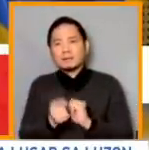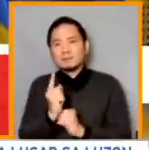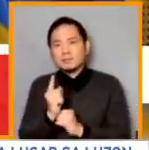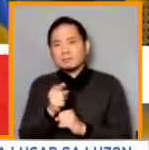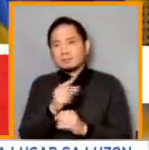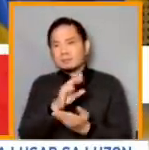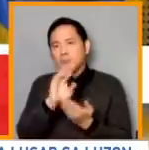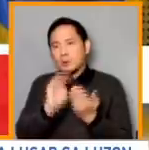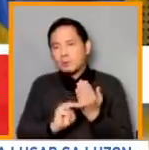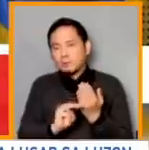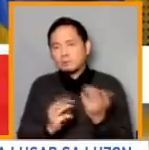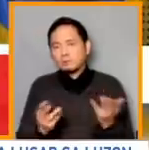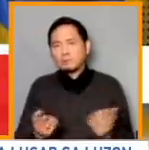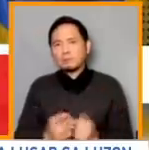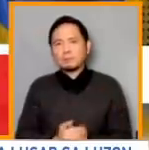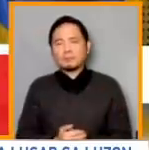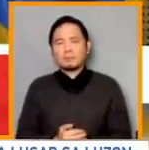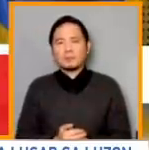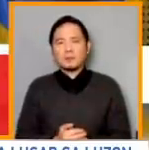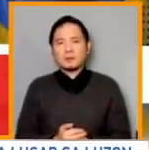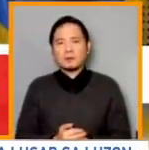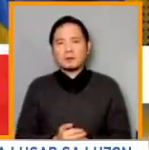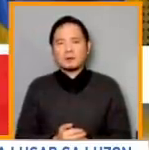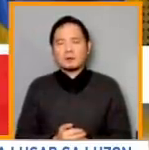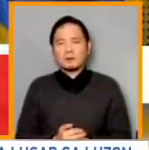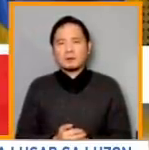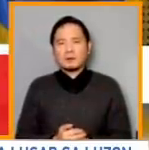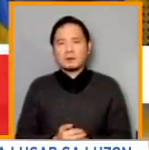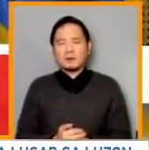on a program that would